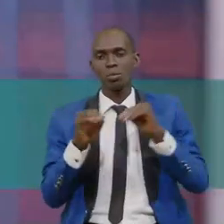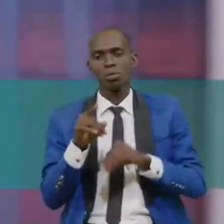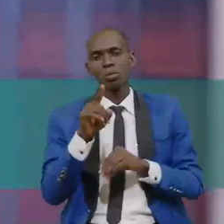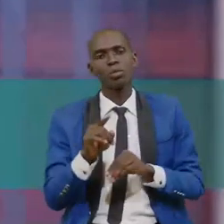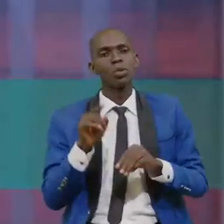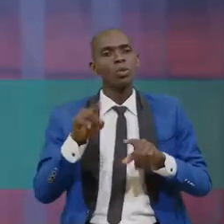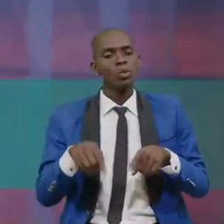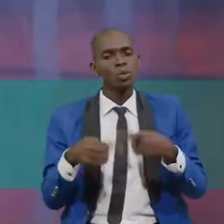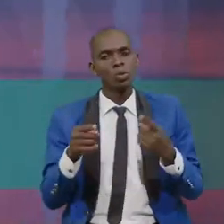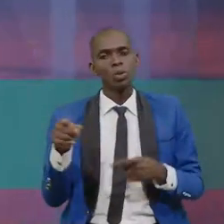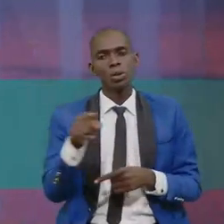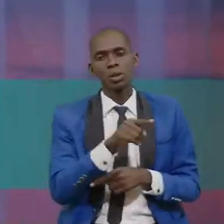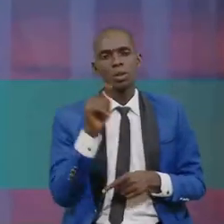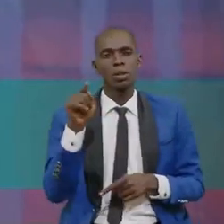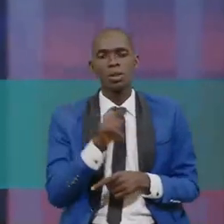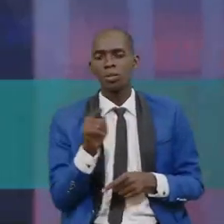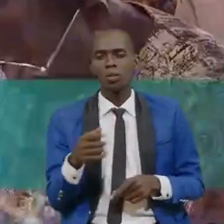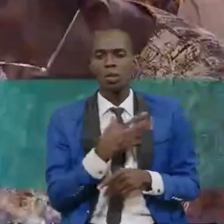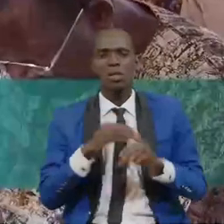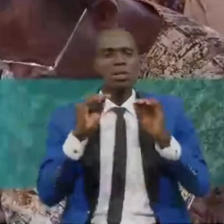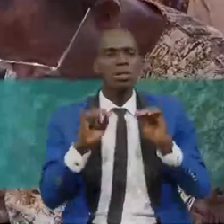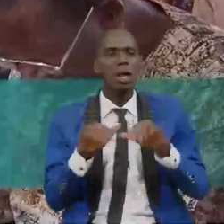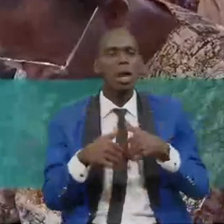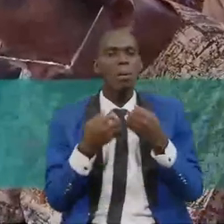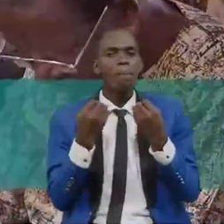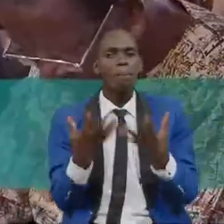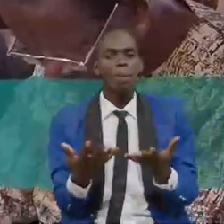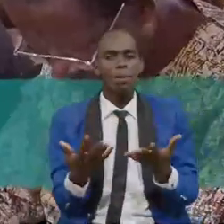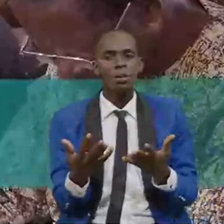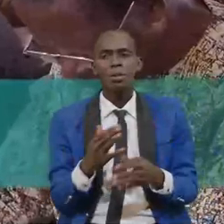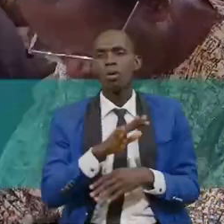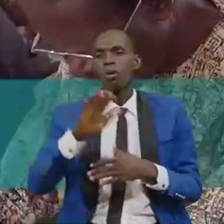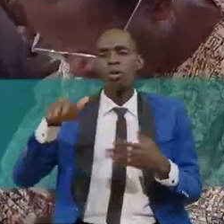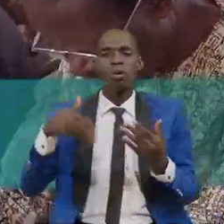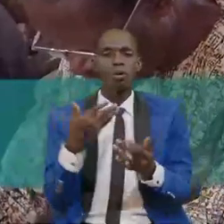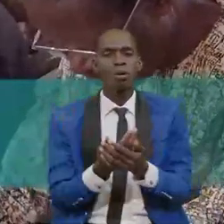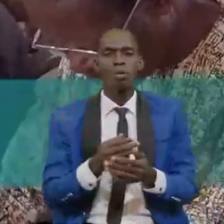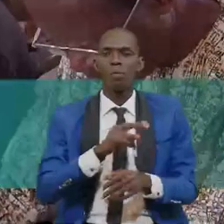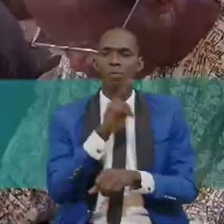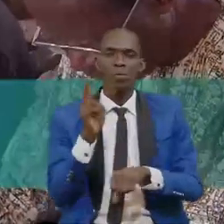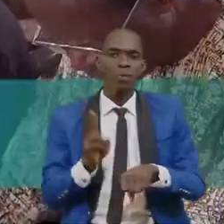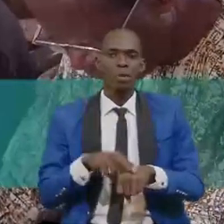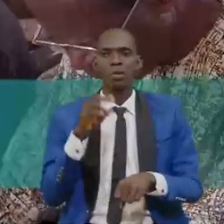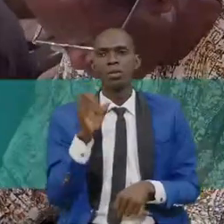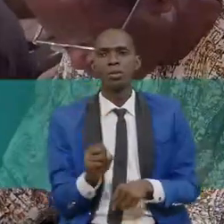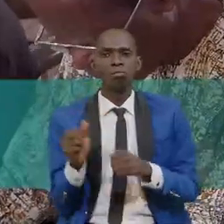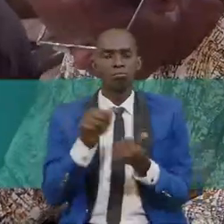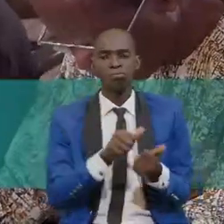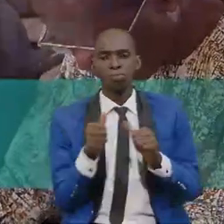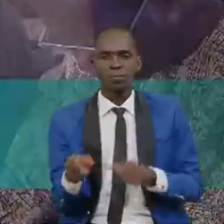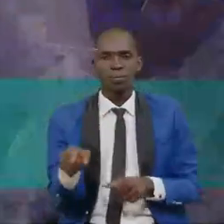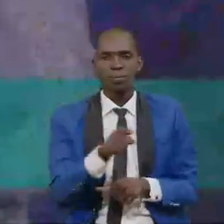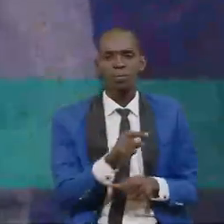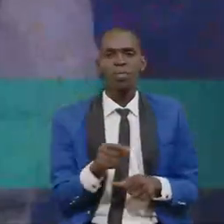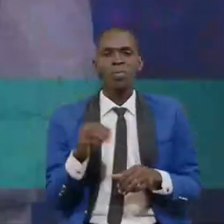donc, faites de toutes les nations, combien de nations? Toutes les nations, les baptisant